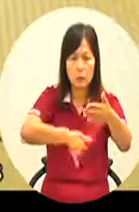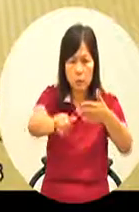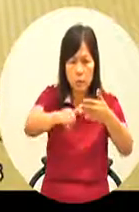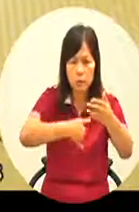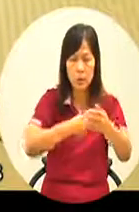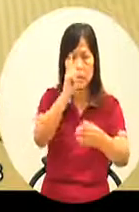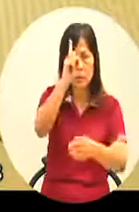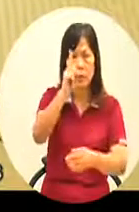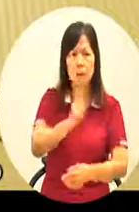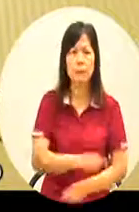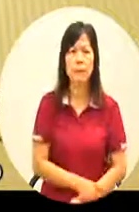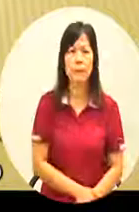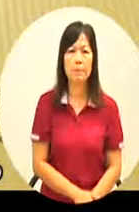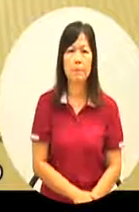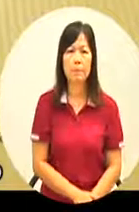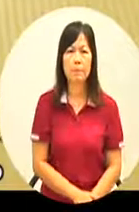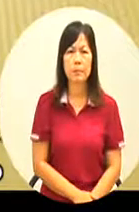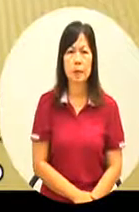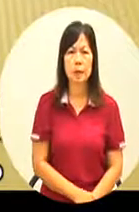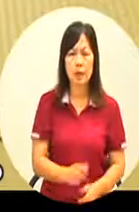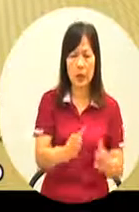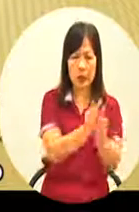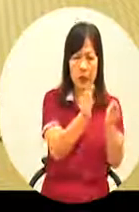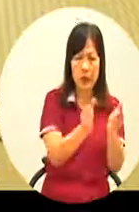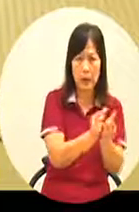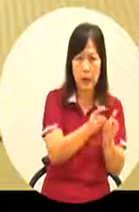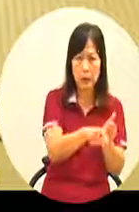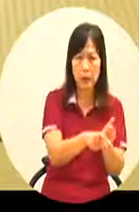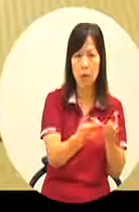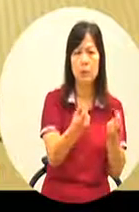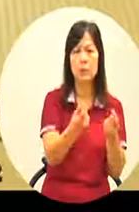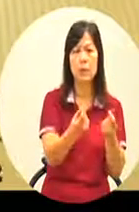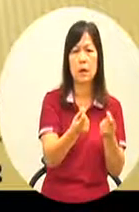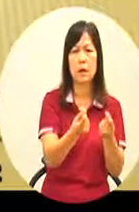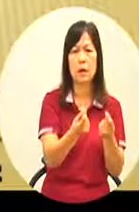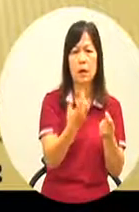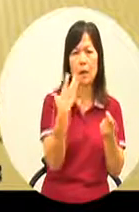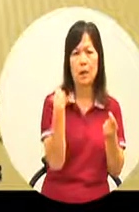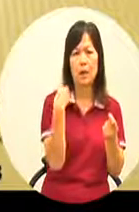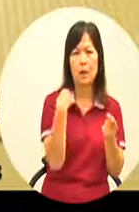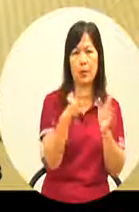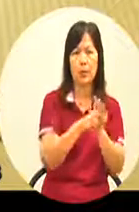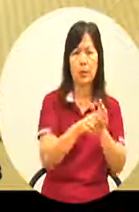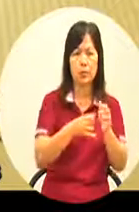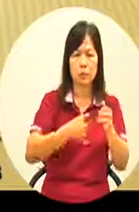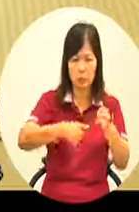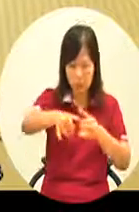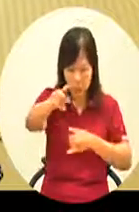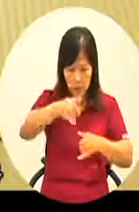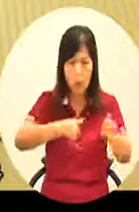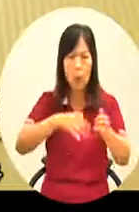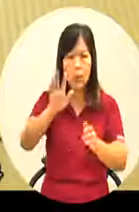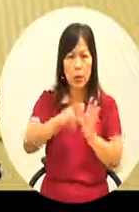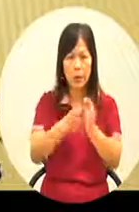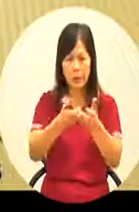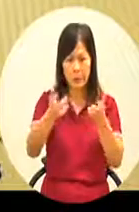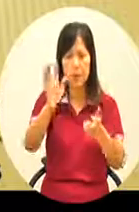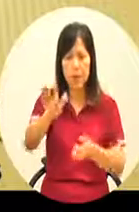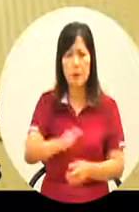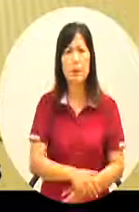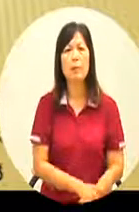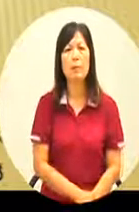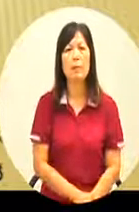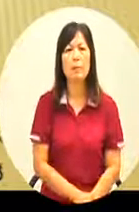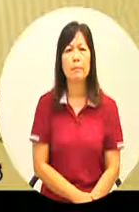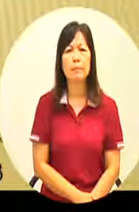动线。啊，男化妆入殓室哦，伊嘛是搁维持啊，进口跟出口它是分开。你安